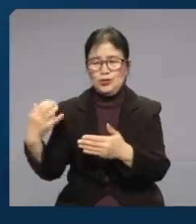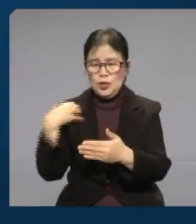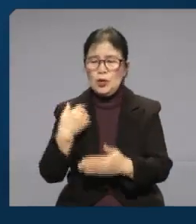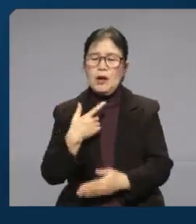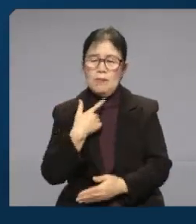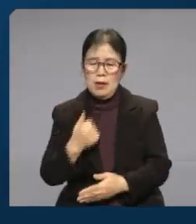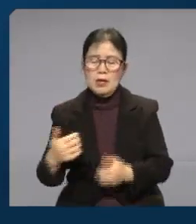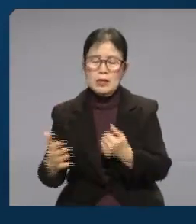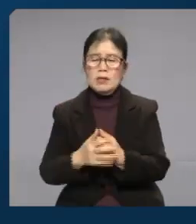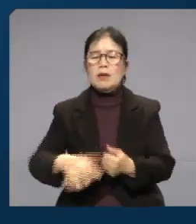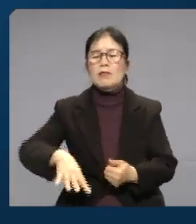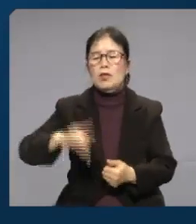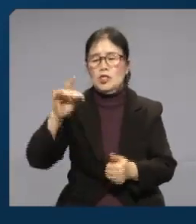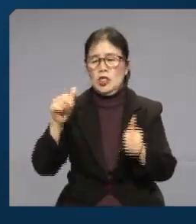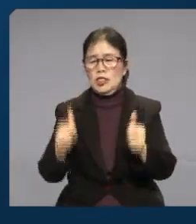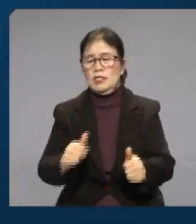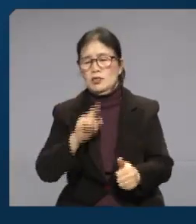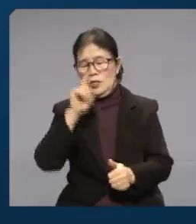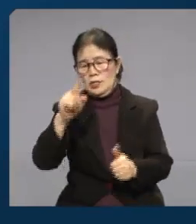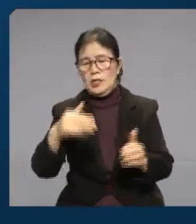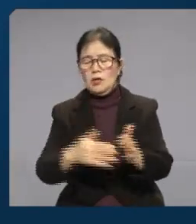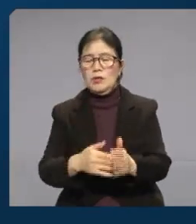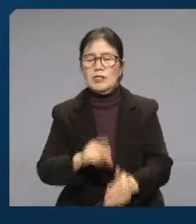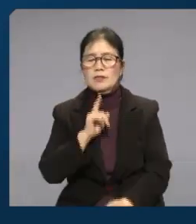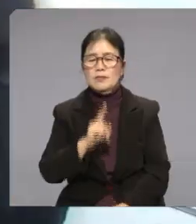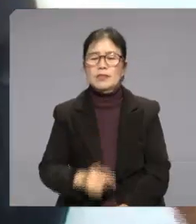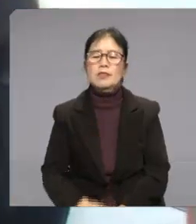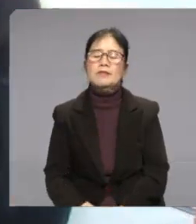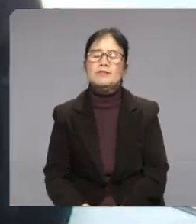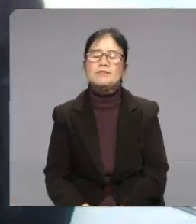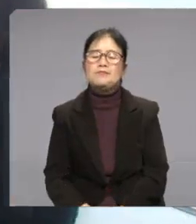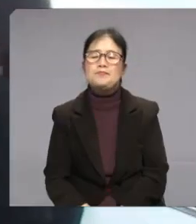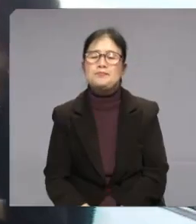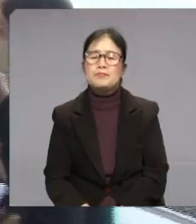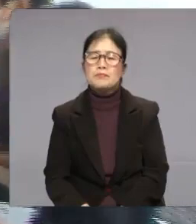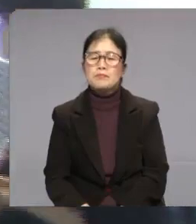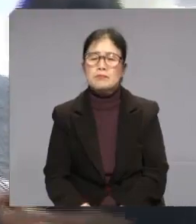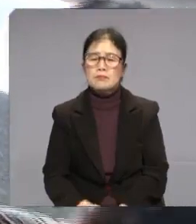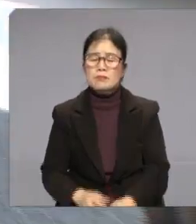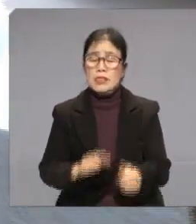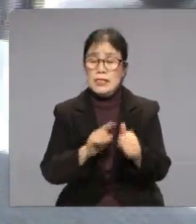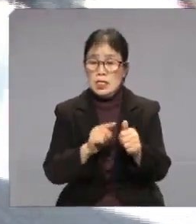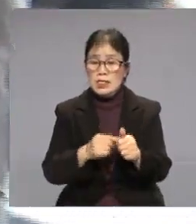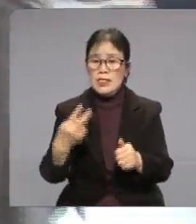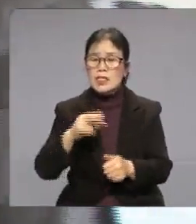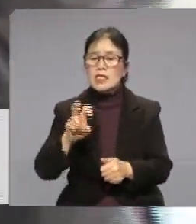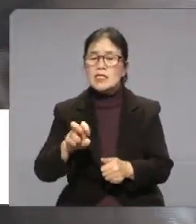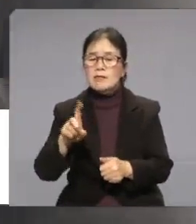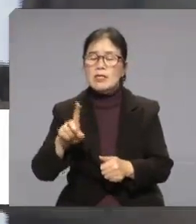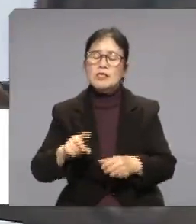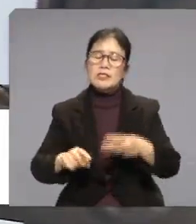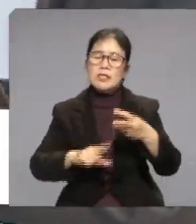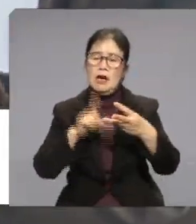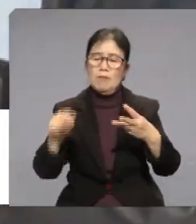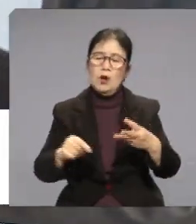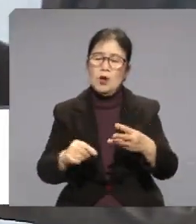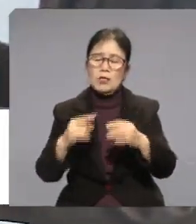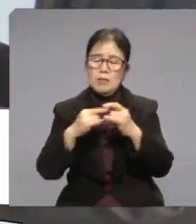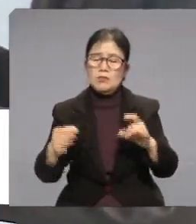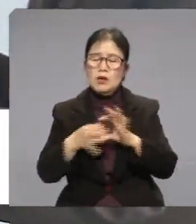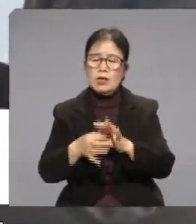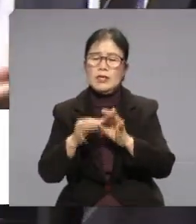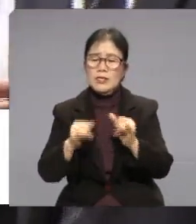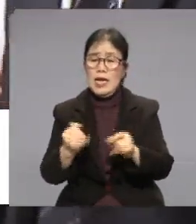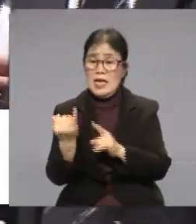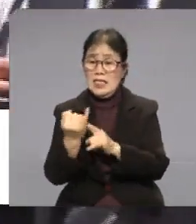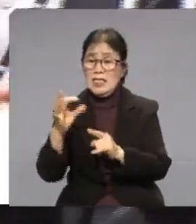고려해 먼저 기소했다고 밝혔습니다. 이 의원은 2021년 3월 송영길 캠프 관계자인 이정근